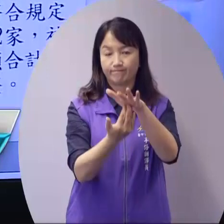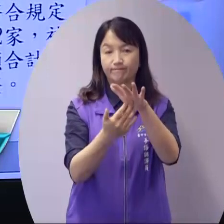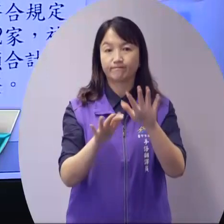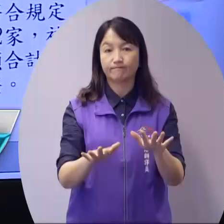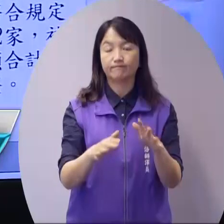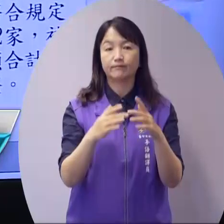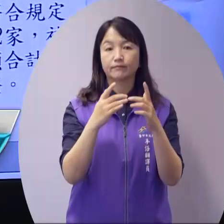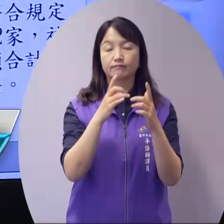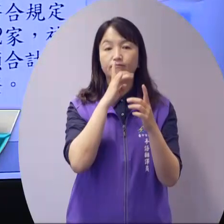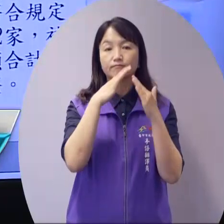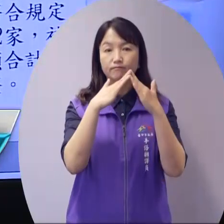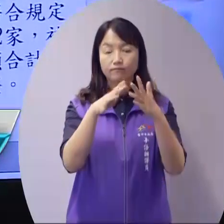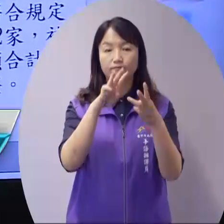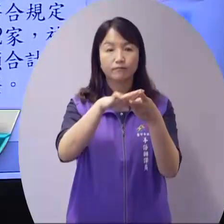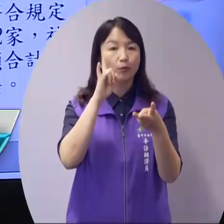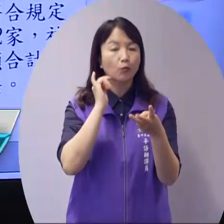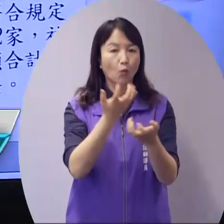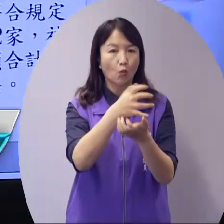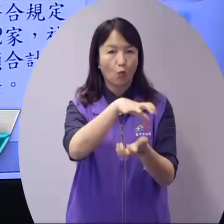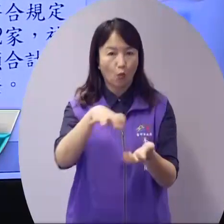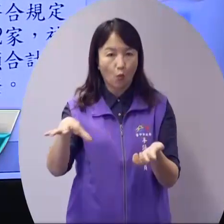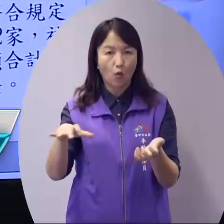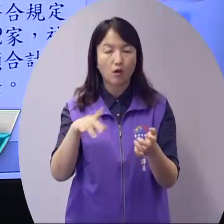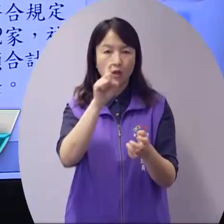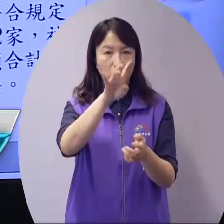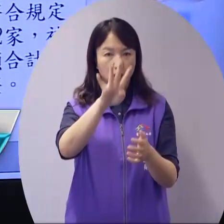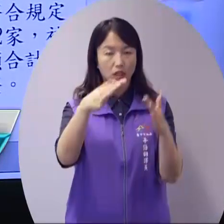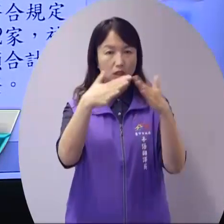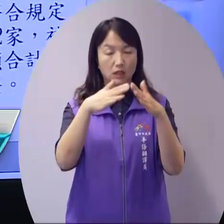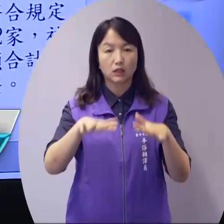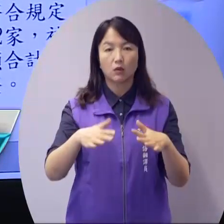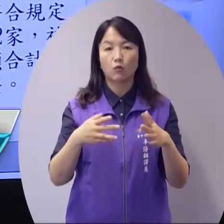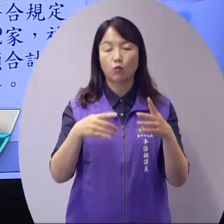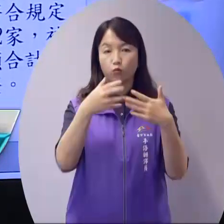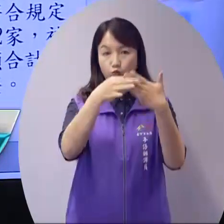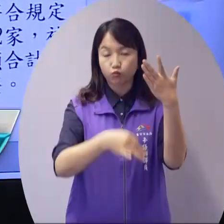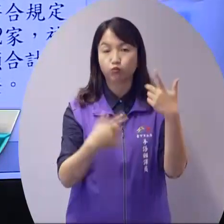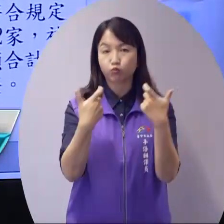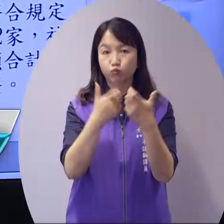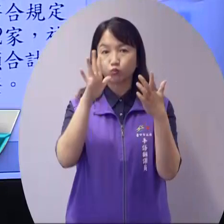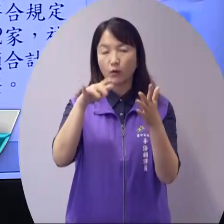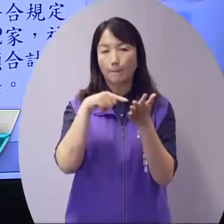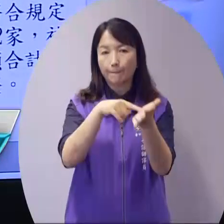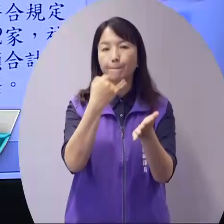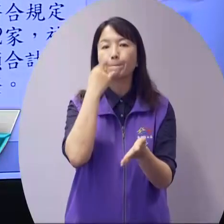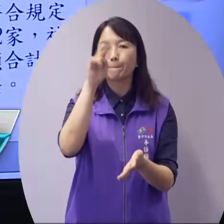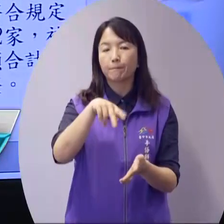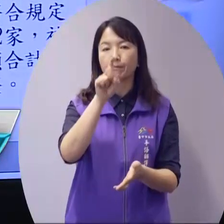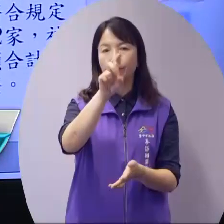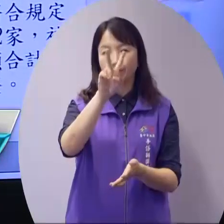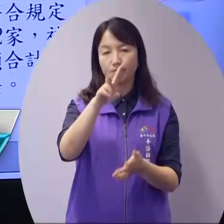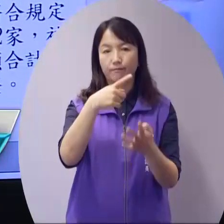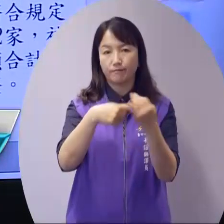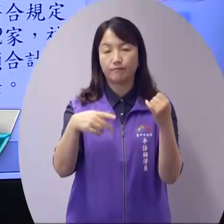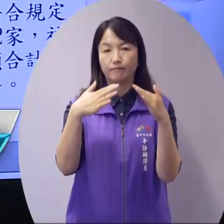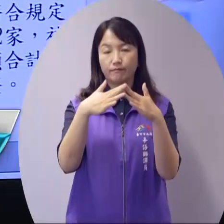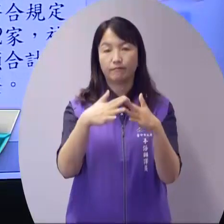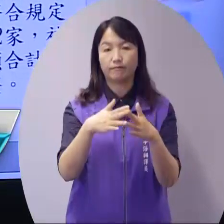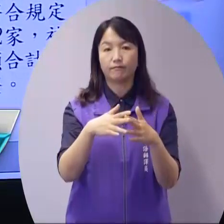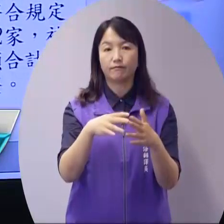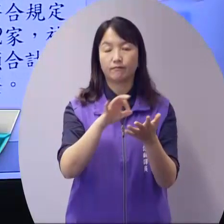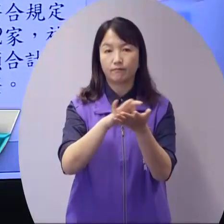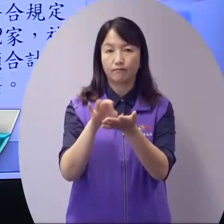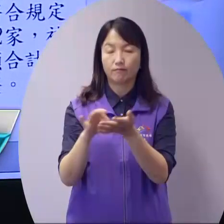那本次田妈妈餐厅共有14家，那目前提出申请符合规定的有12家，啊，补贴金额目